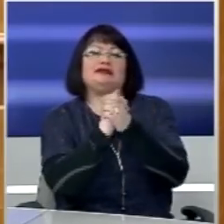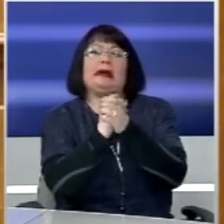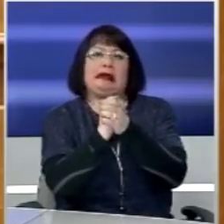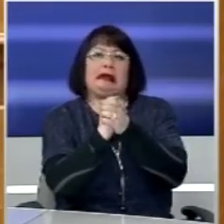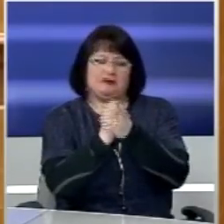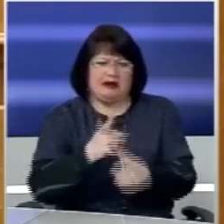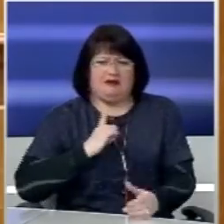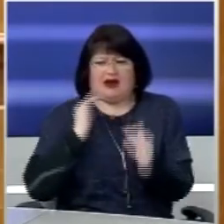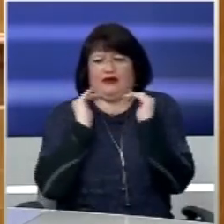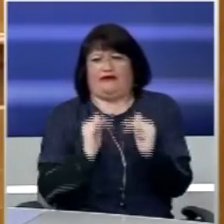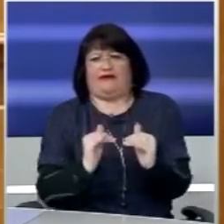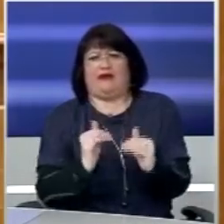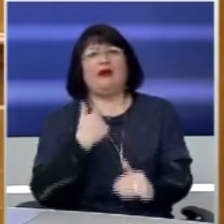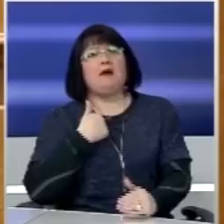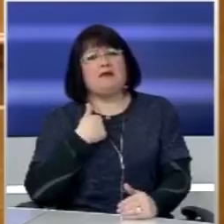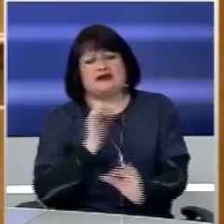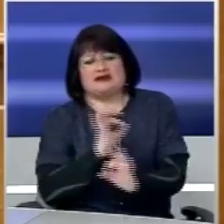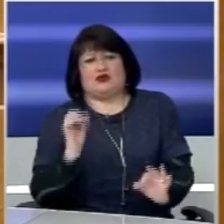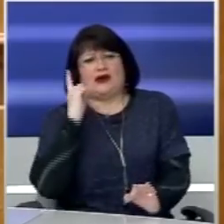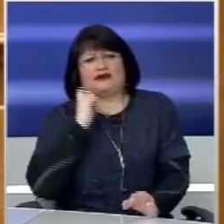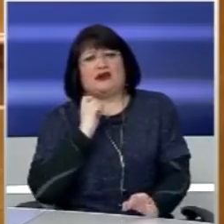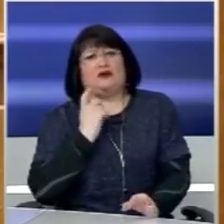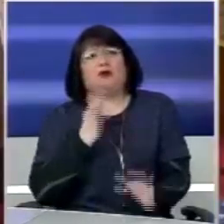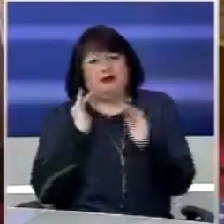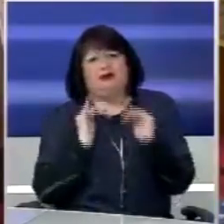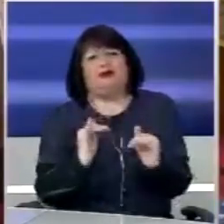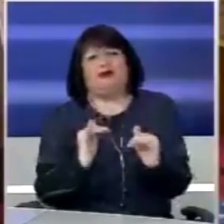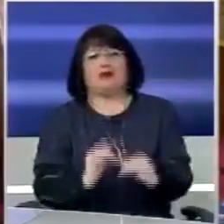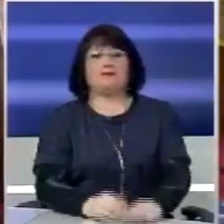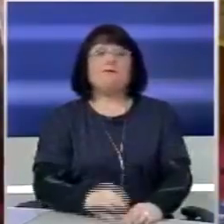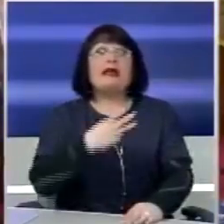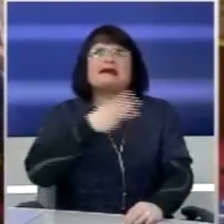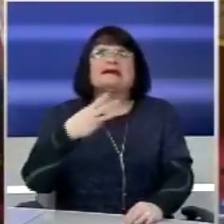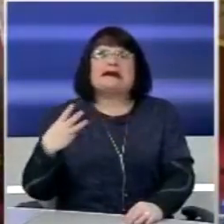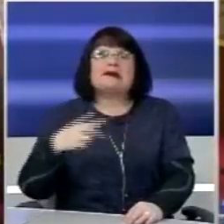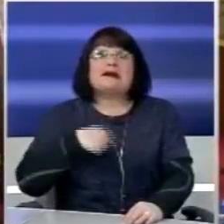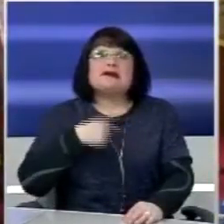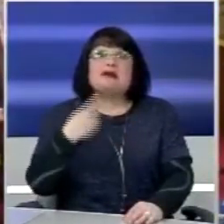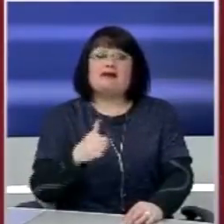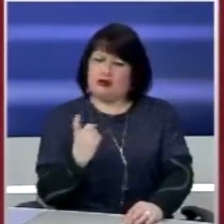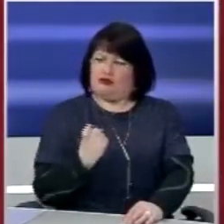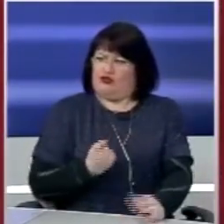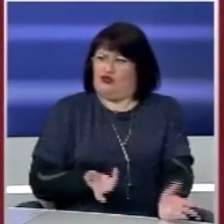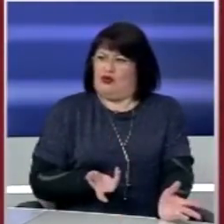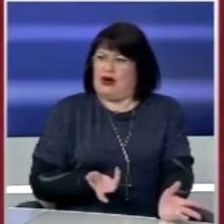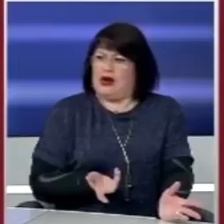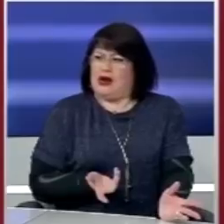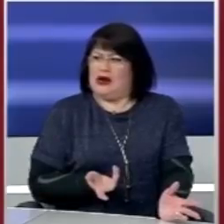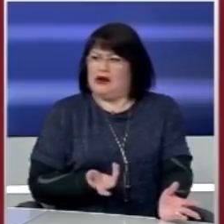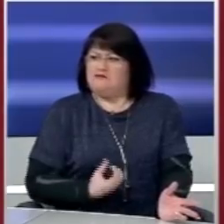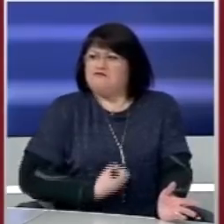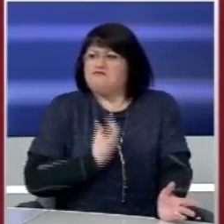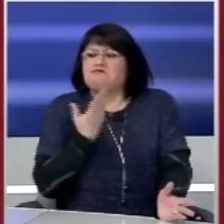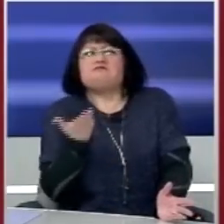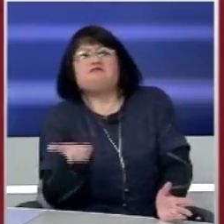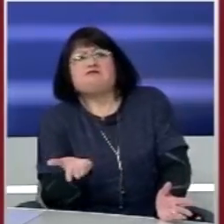Τουλάχιστον όσον αφορά εμάς δεν είχαμε καμιά τέτοια αυταπάτη. Η στάση του ΣΥΡΙΖΑ όμως είναι που προκαλεί και το αίσθημα